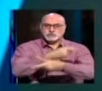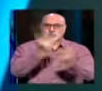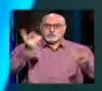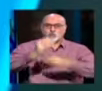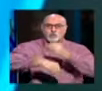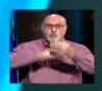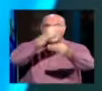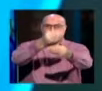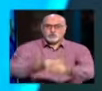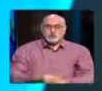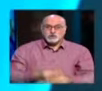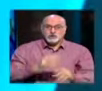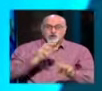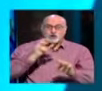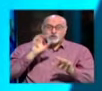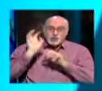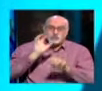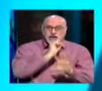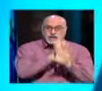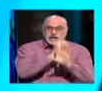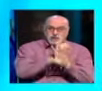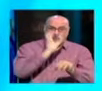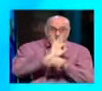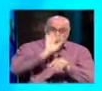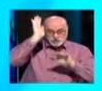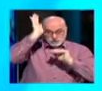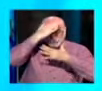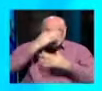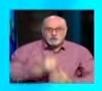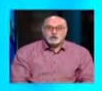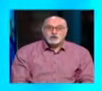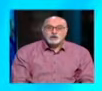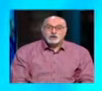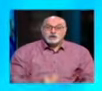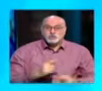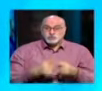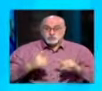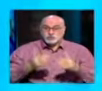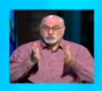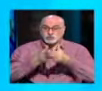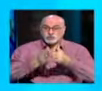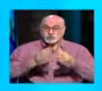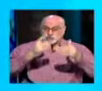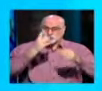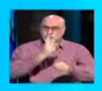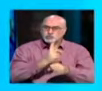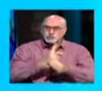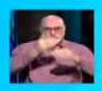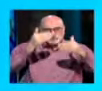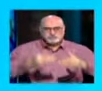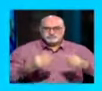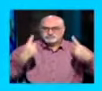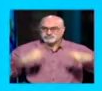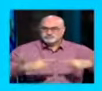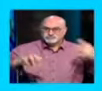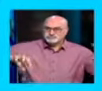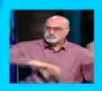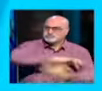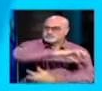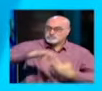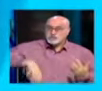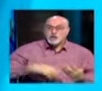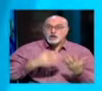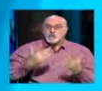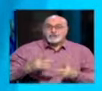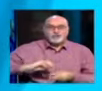الفظائع المرتكبة حاليا بغزة، داعيا إلى الوقف الفوري لإطلاق النار بالقطاع، مؤكدا أن زمن